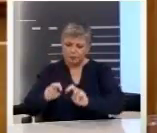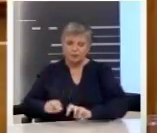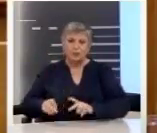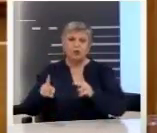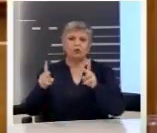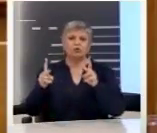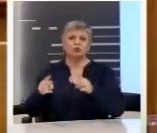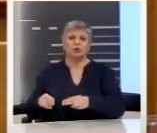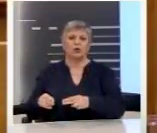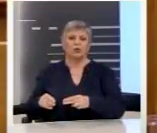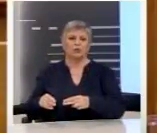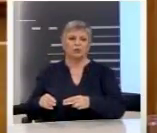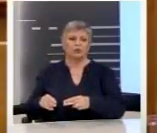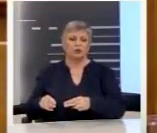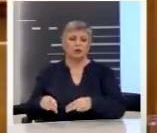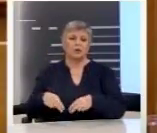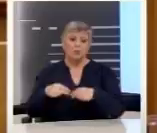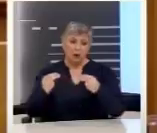δεν θα πήγαινε καλά.